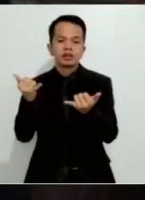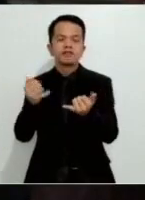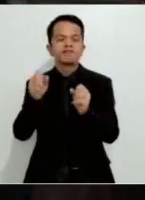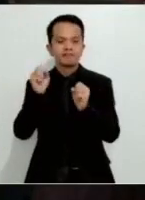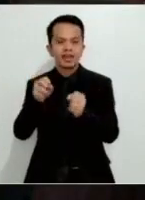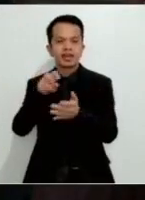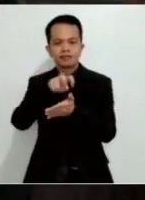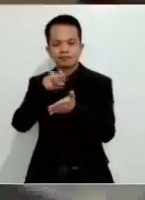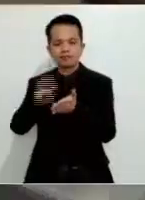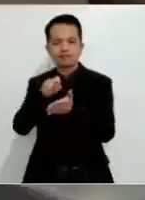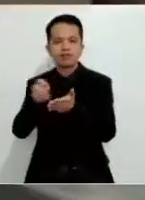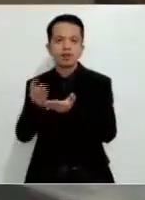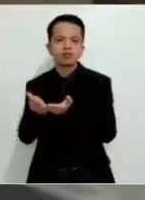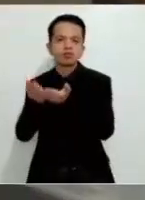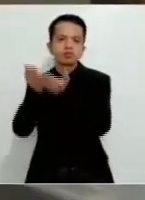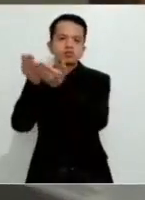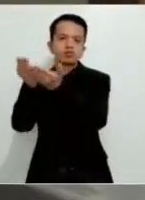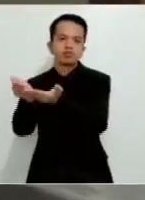Manila North Port.